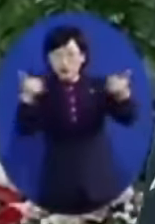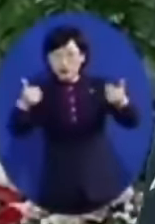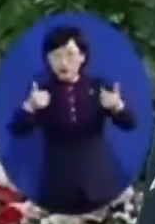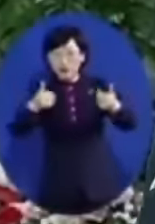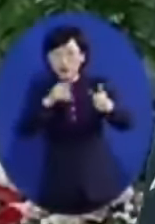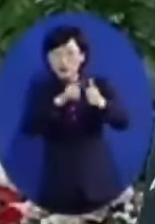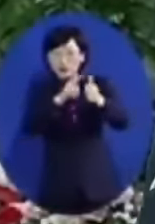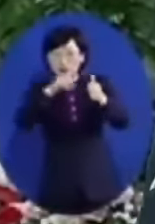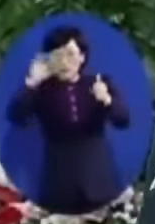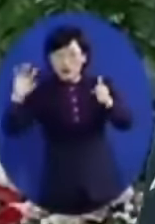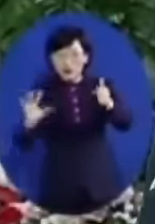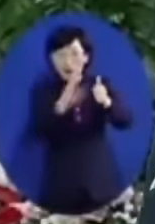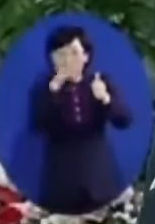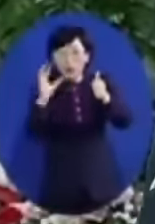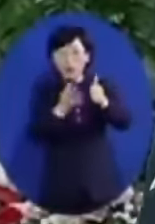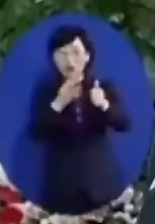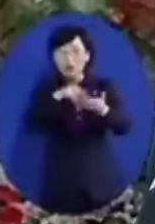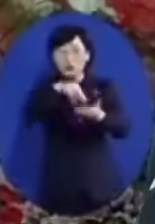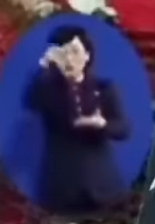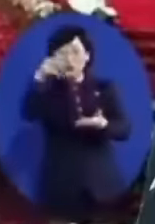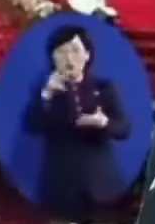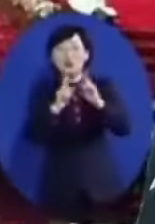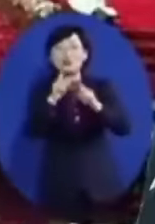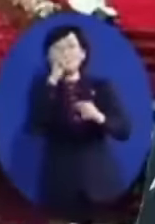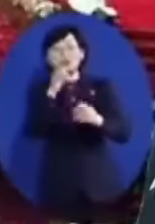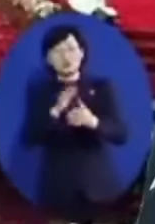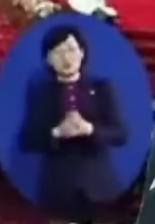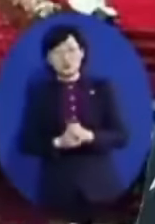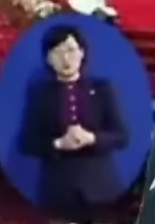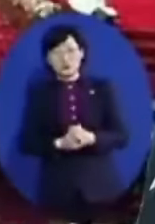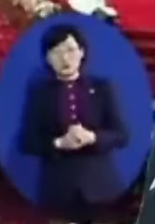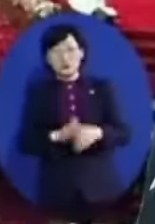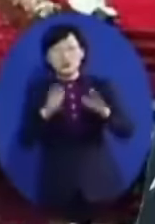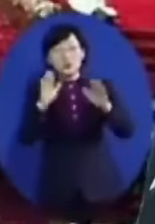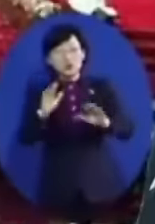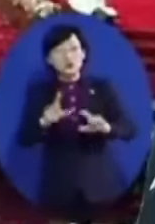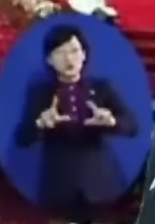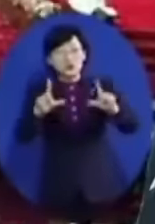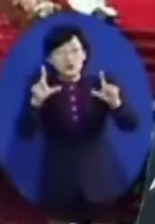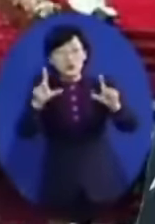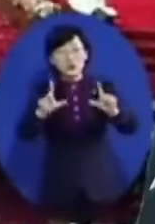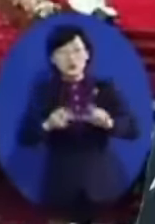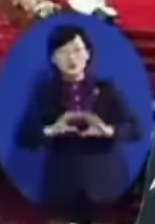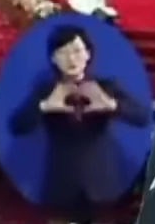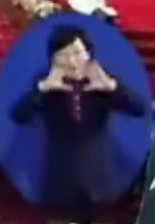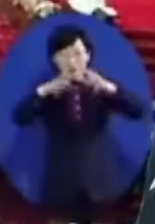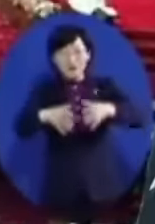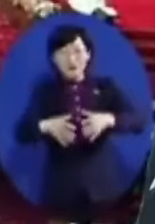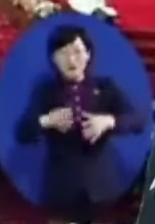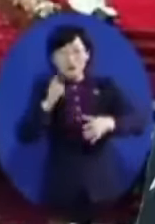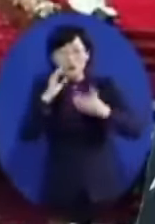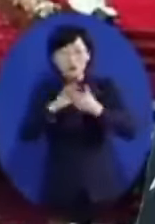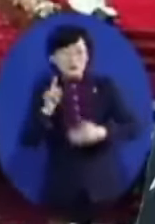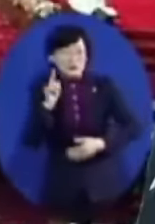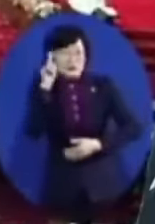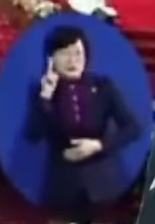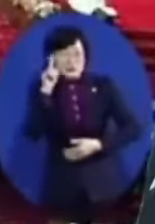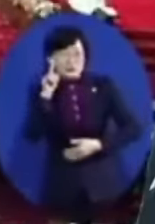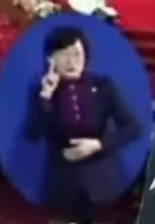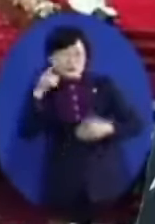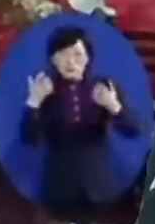타고 하늘로 올라갔다고 말하고 있는 것입니다. 오늘날 세계는 스트레스